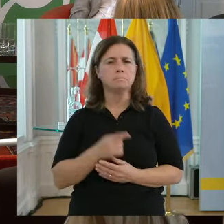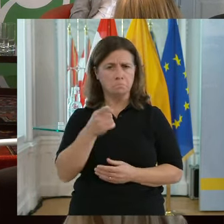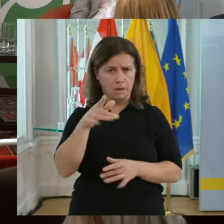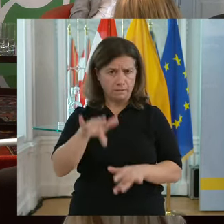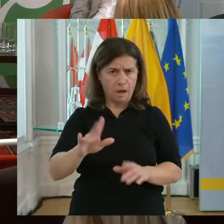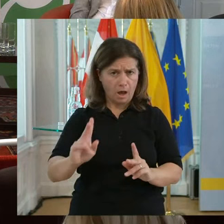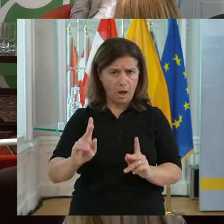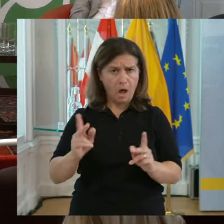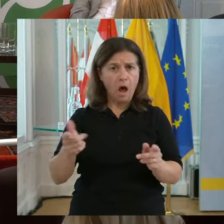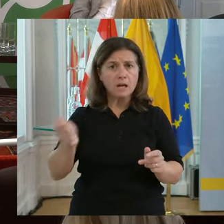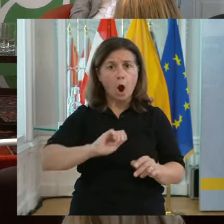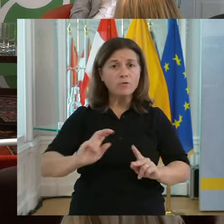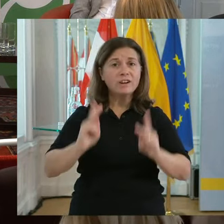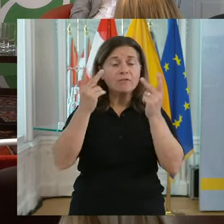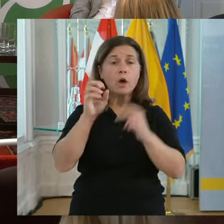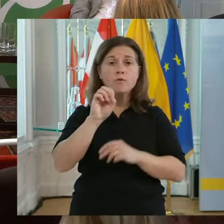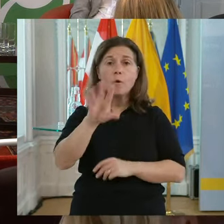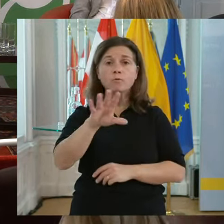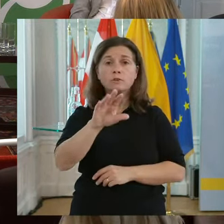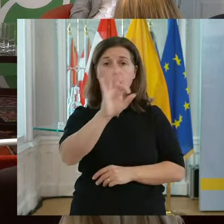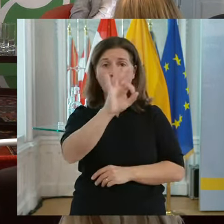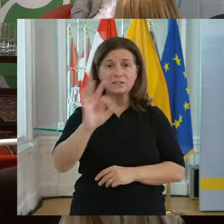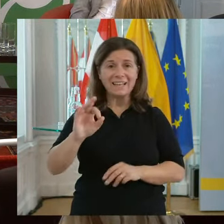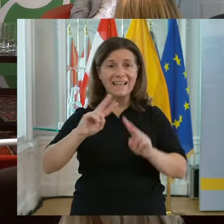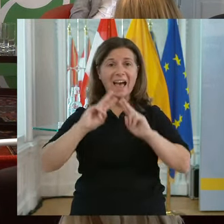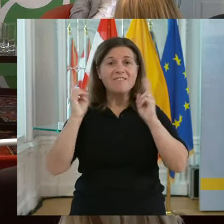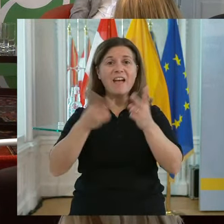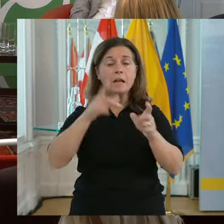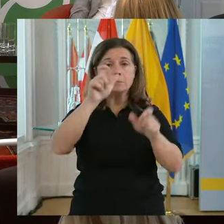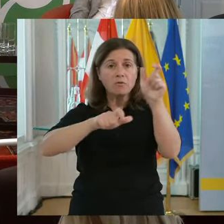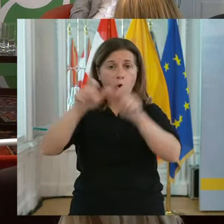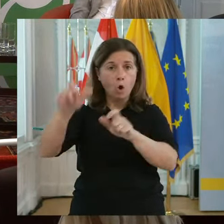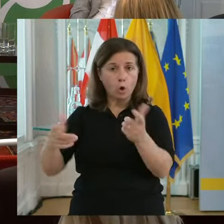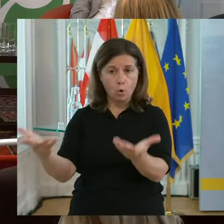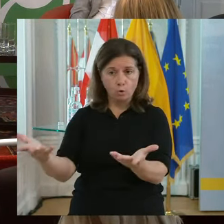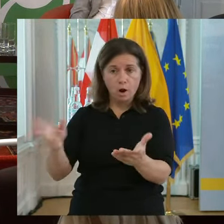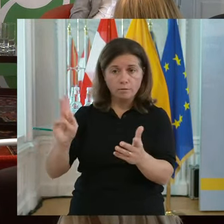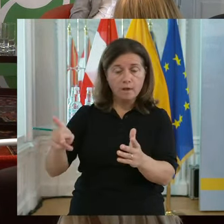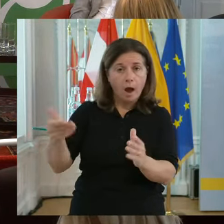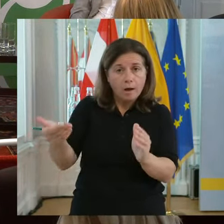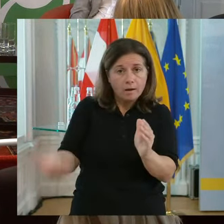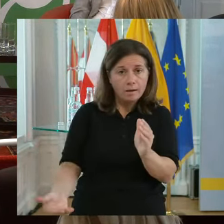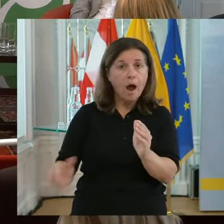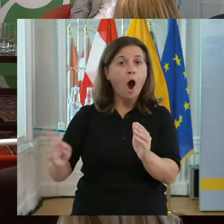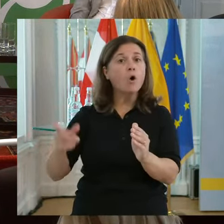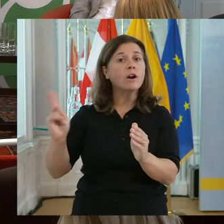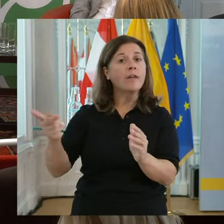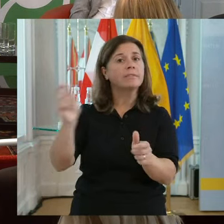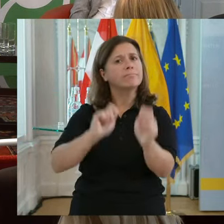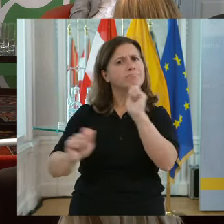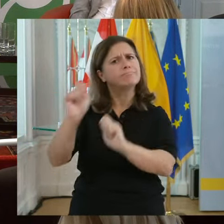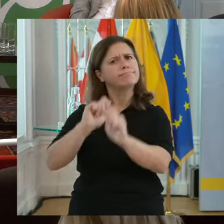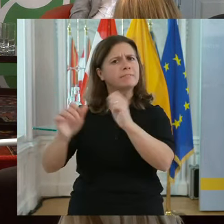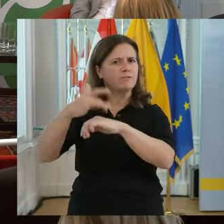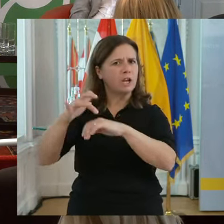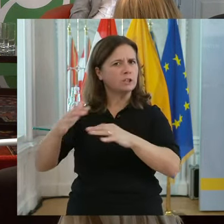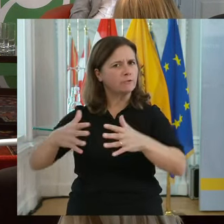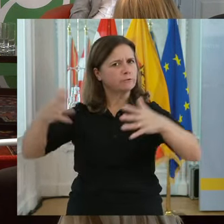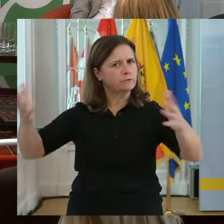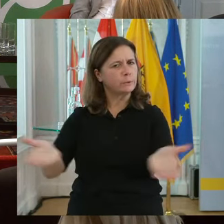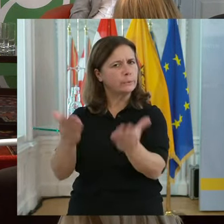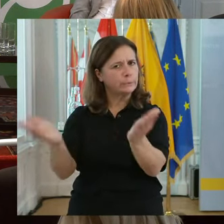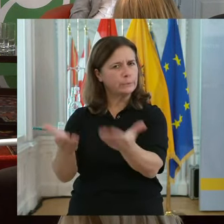Kaufkraft haben, 15% der Weltbevölkerung, und auf die wird normalerweise vergessen. Und ich freue